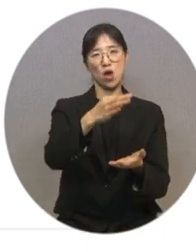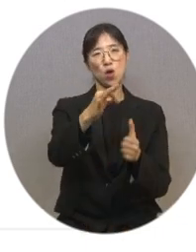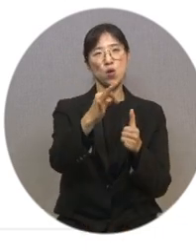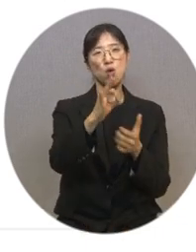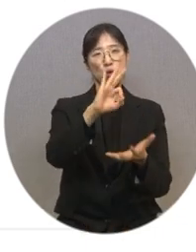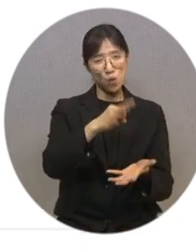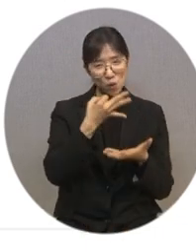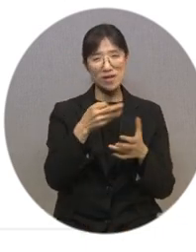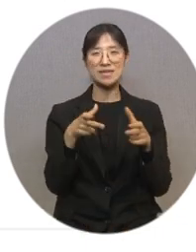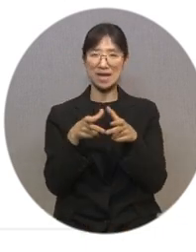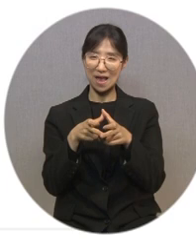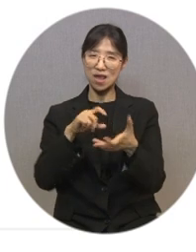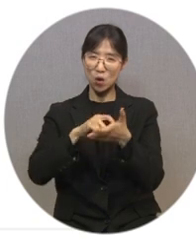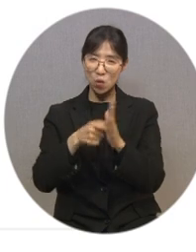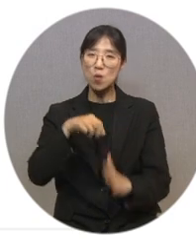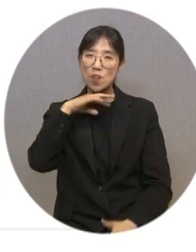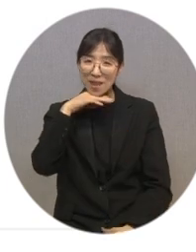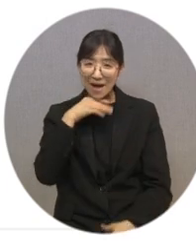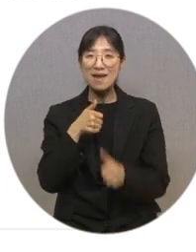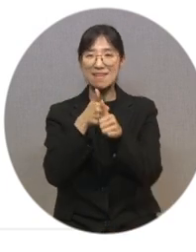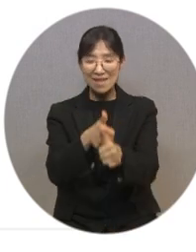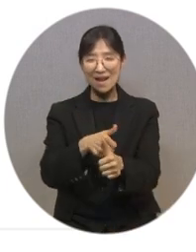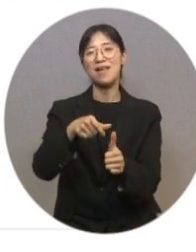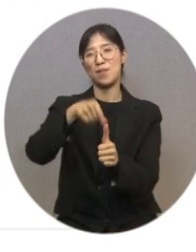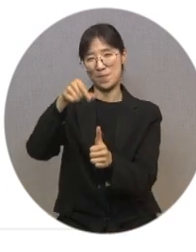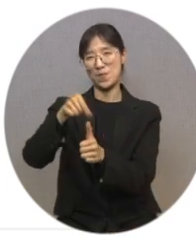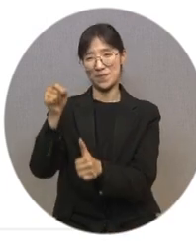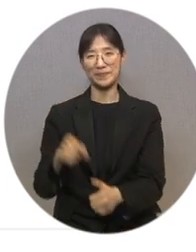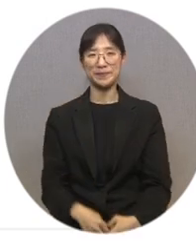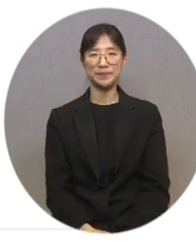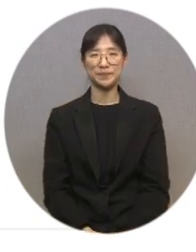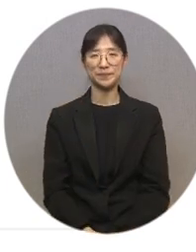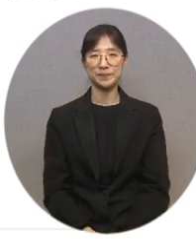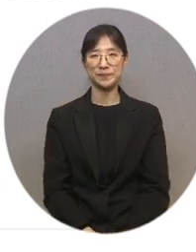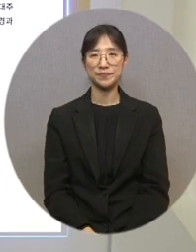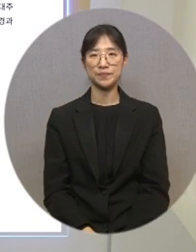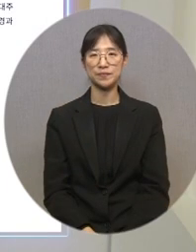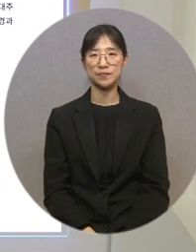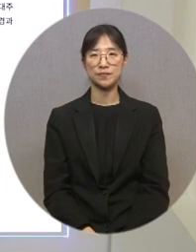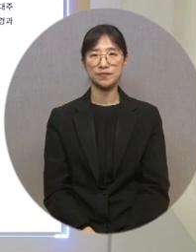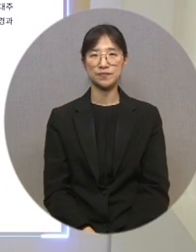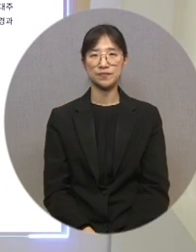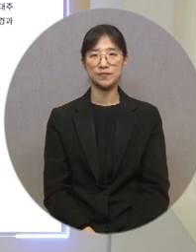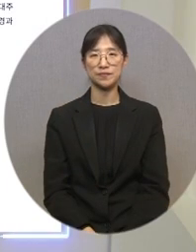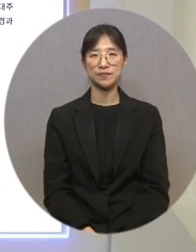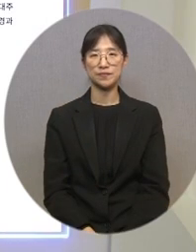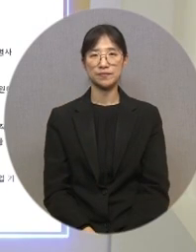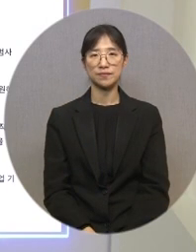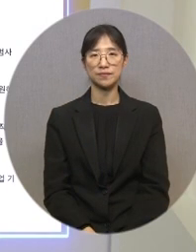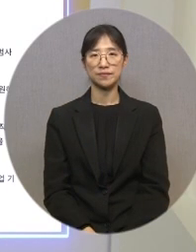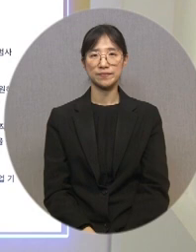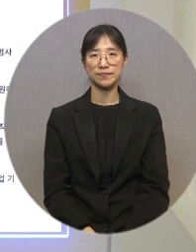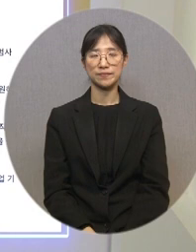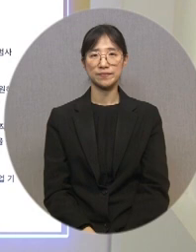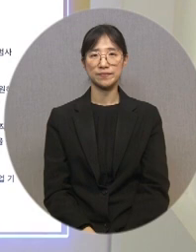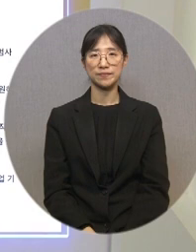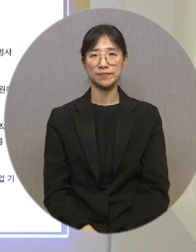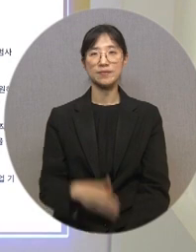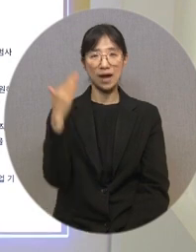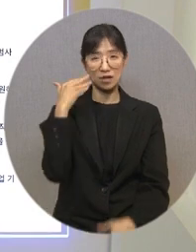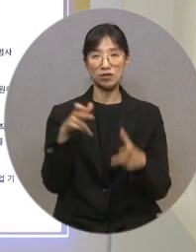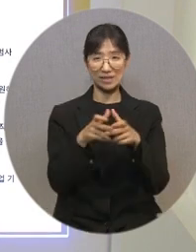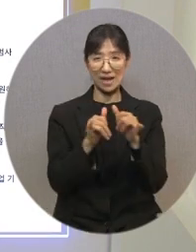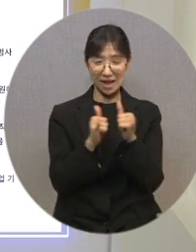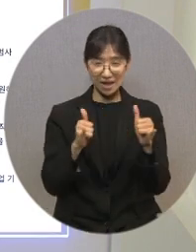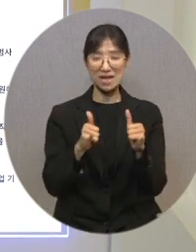장애 정도 연령 등을 고려해 우선 선발하게 됩니다 다음 뉴스입니다 한국